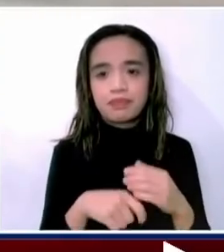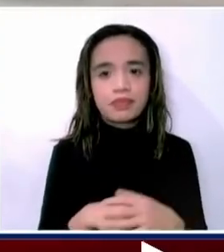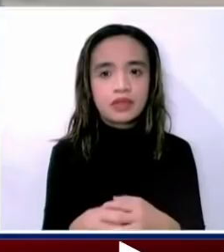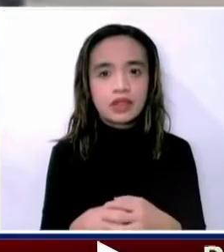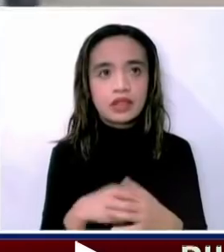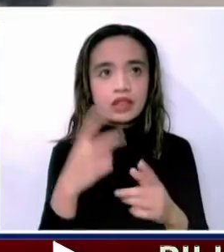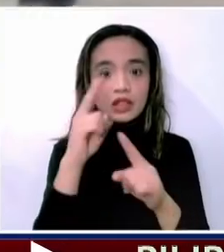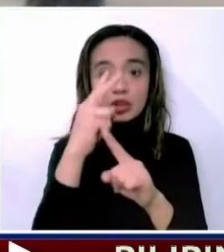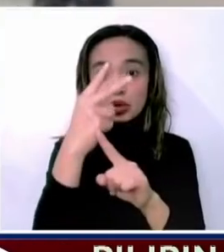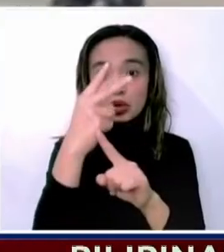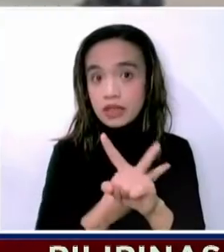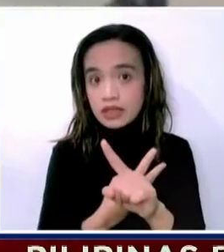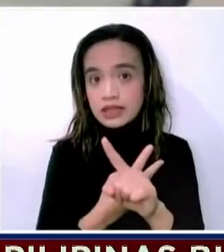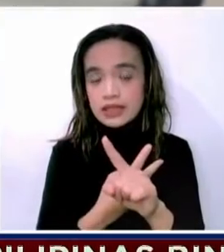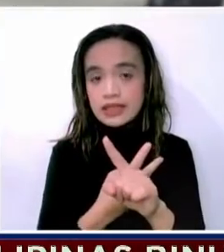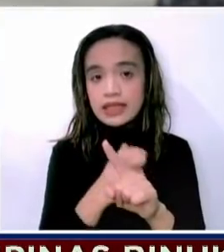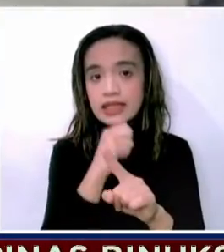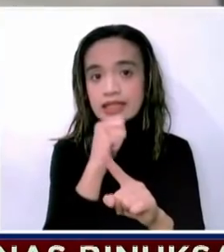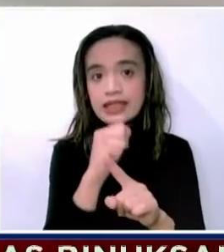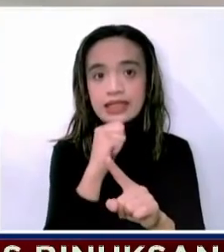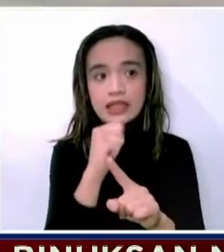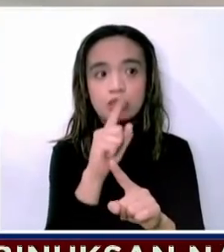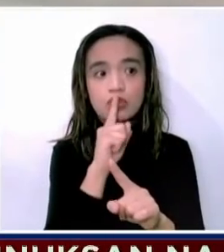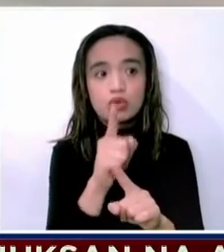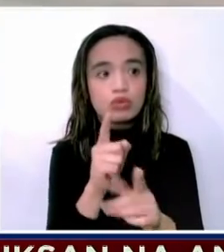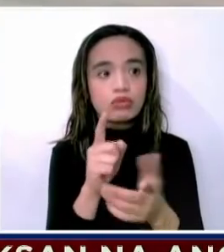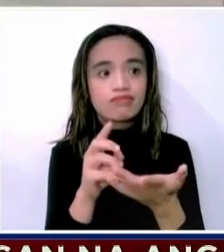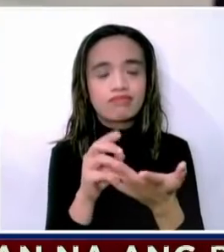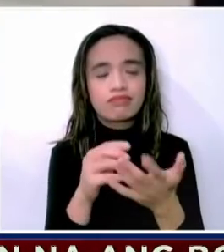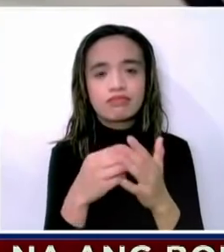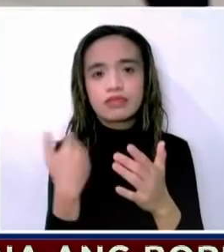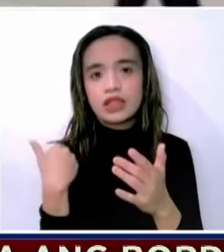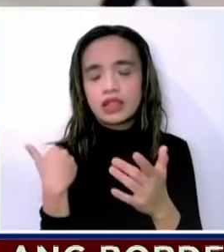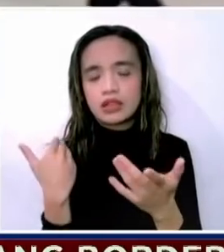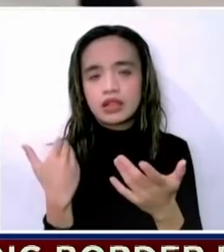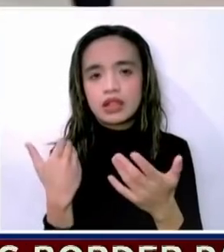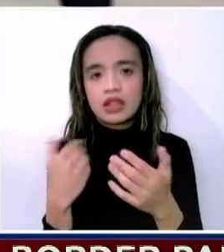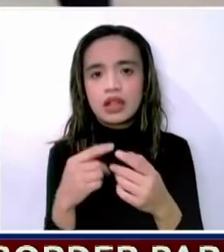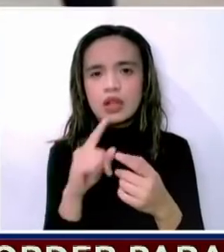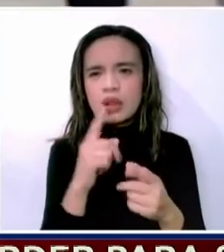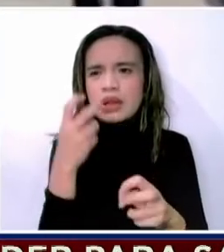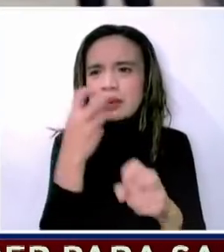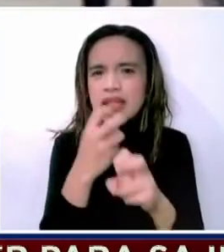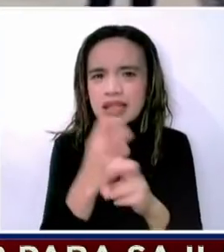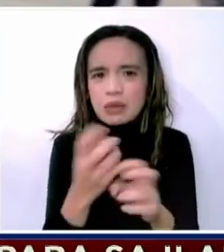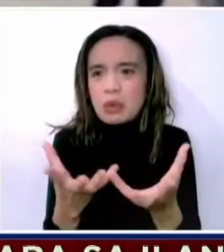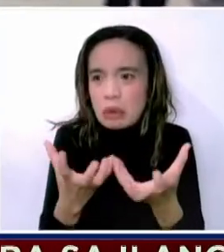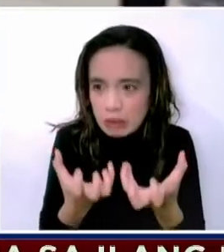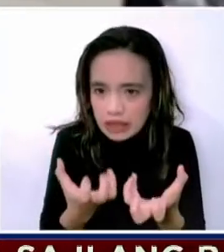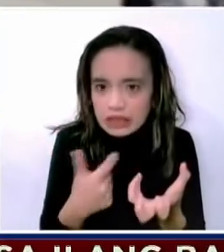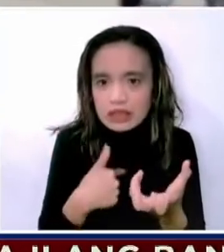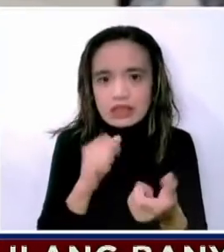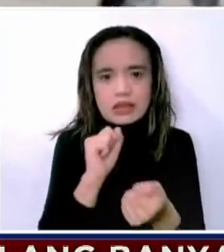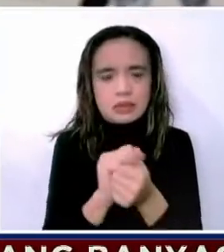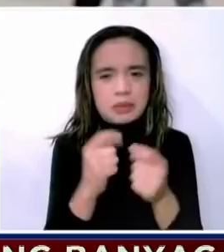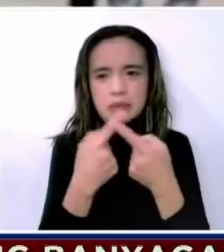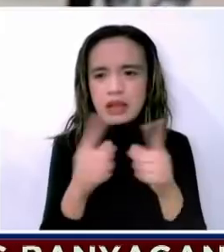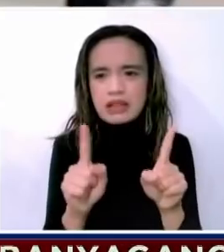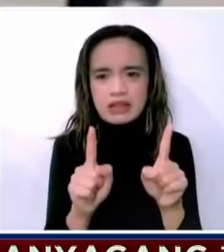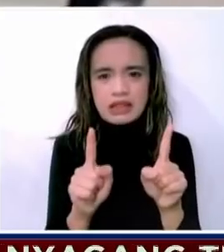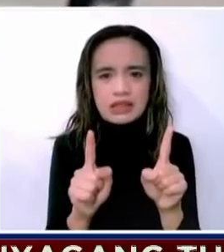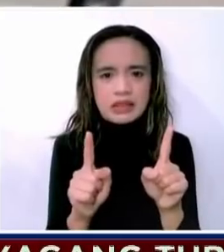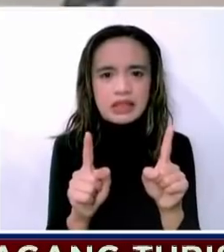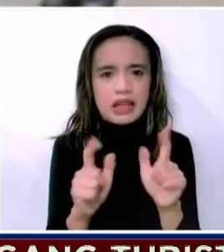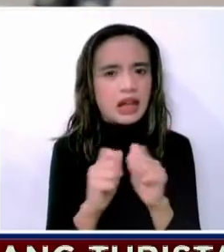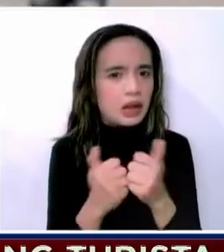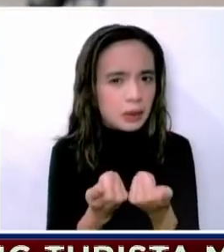2 months premature, and so he had a really hard time, and I wanted to be there, but because of COVID, I couldn't be.